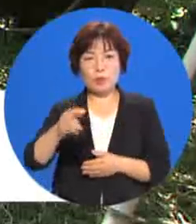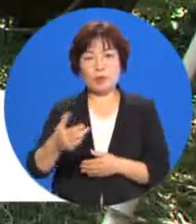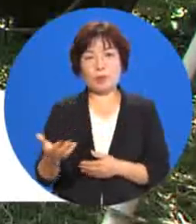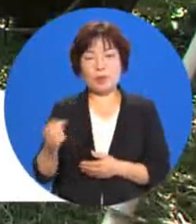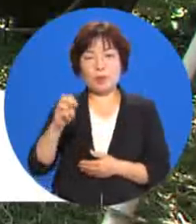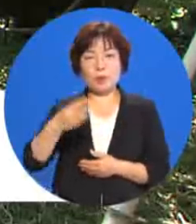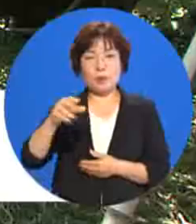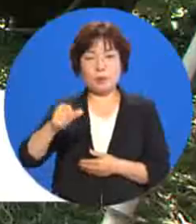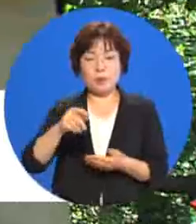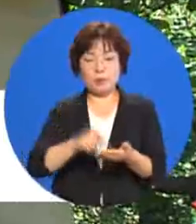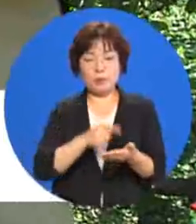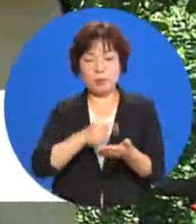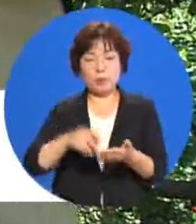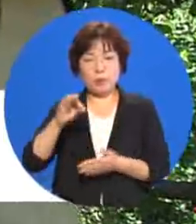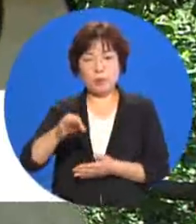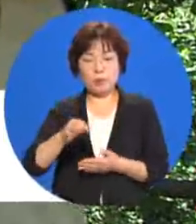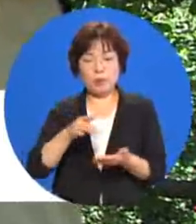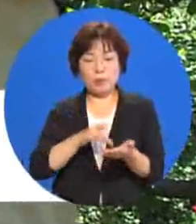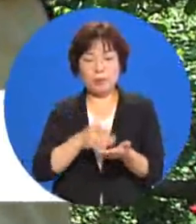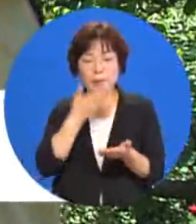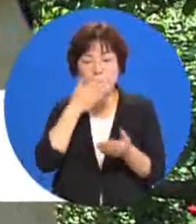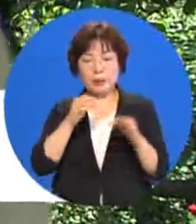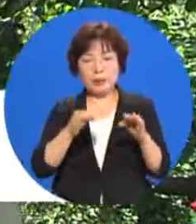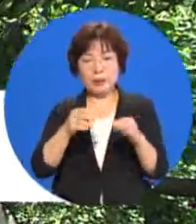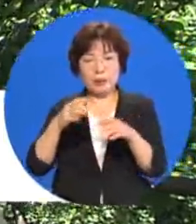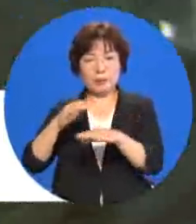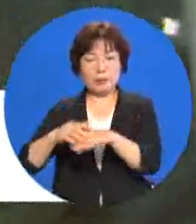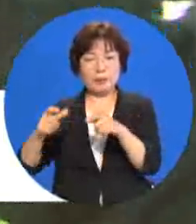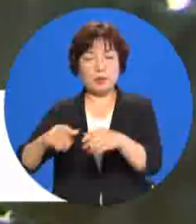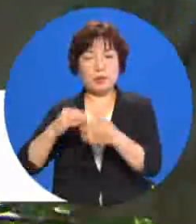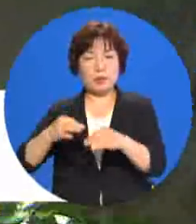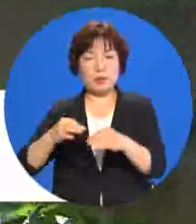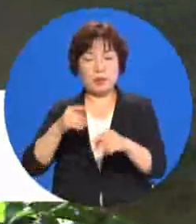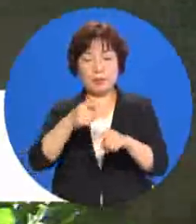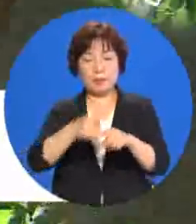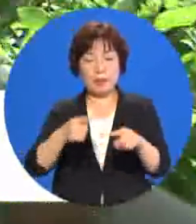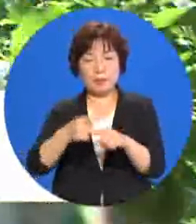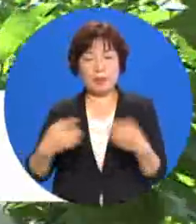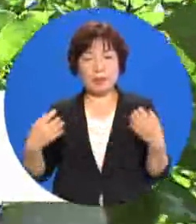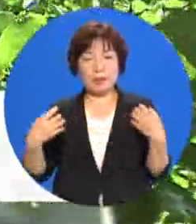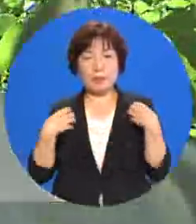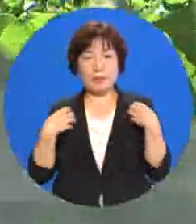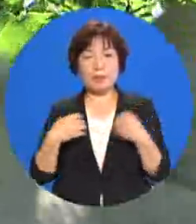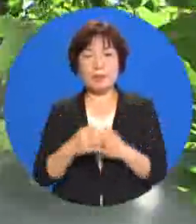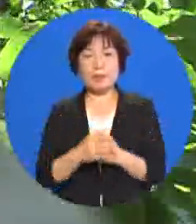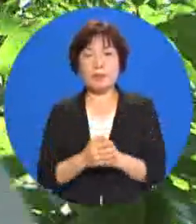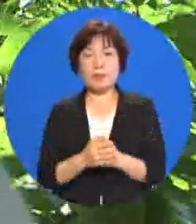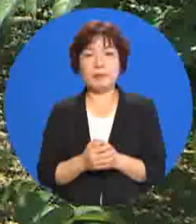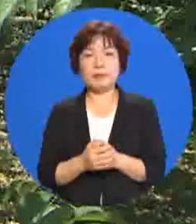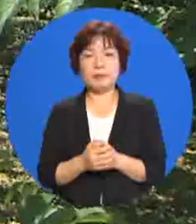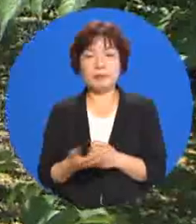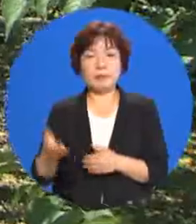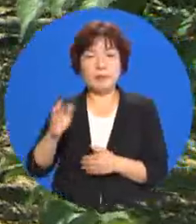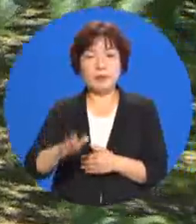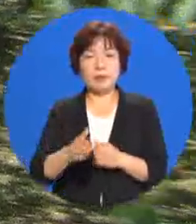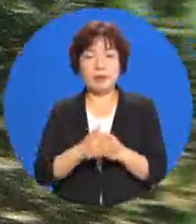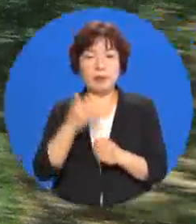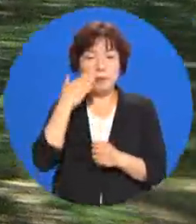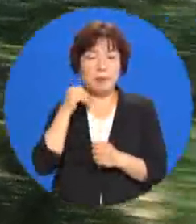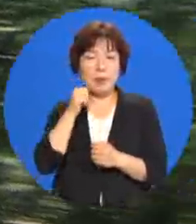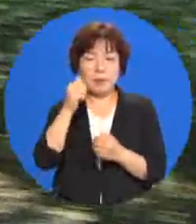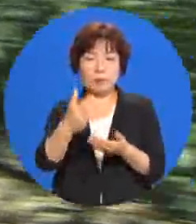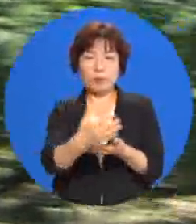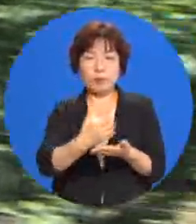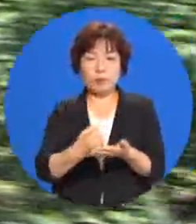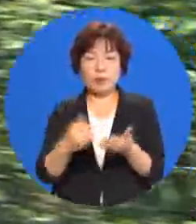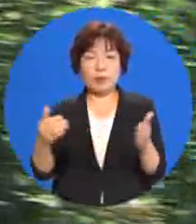5천만 원의 보상비는 농협중앙회와 지역농협이 각각 절반씩 부담하기로 했습니다. 하지만 청매실 수확이